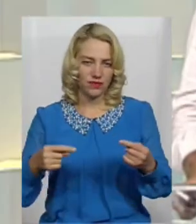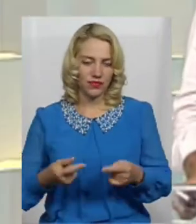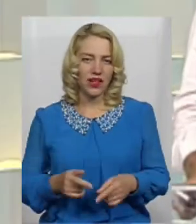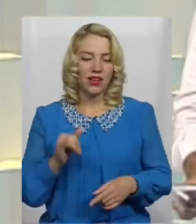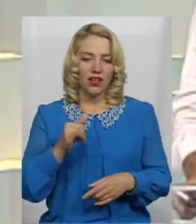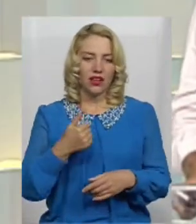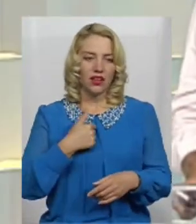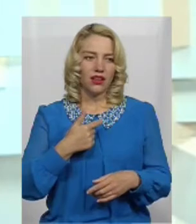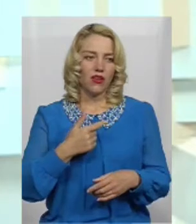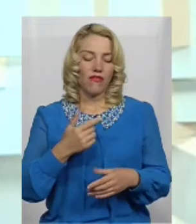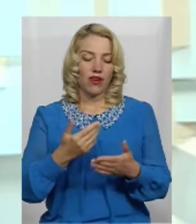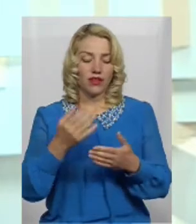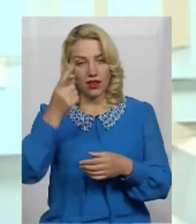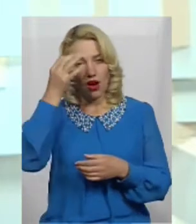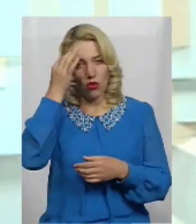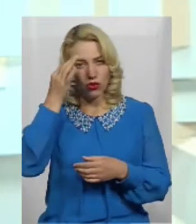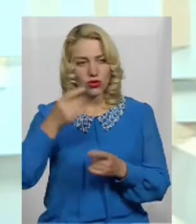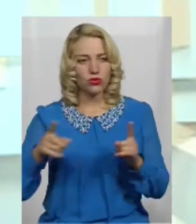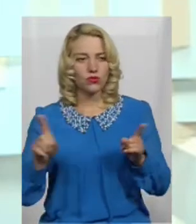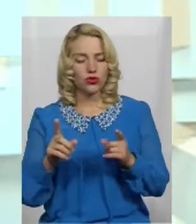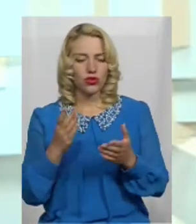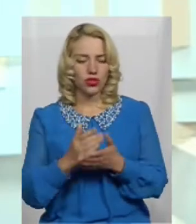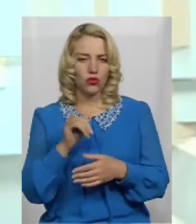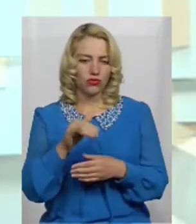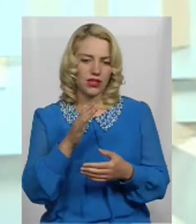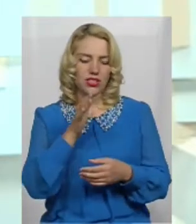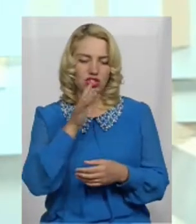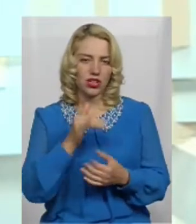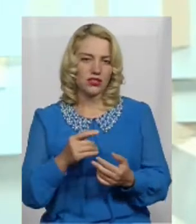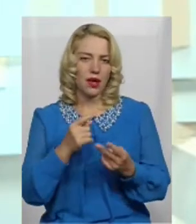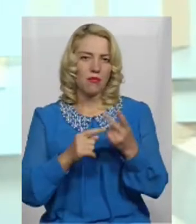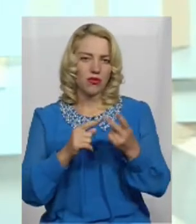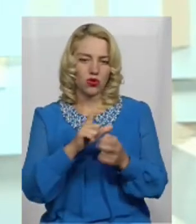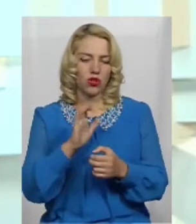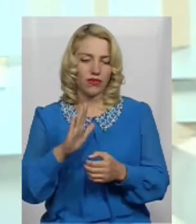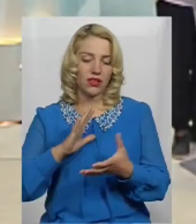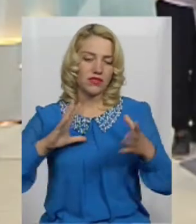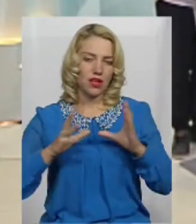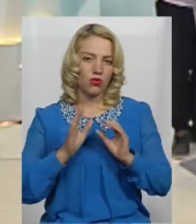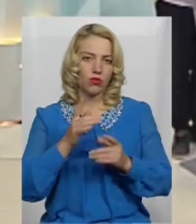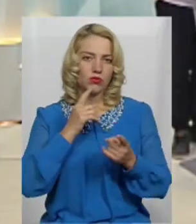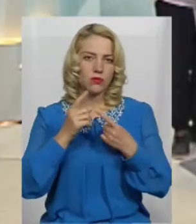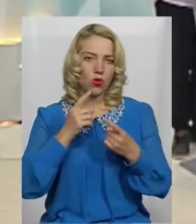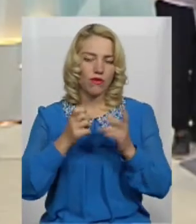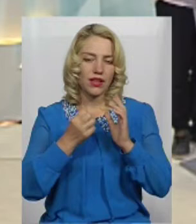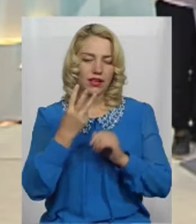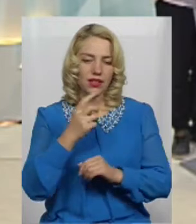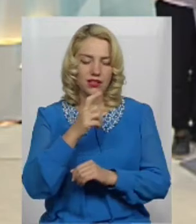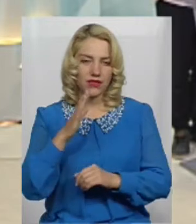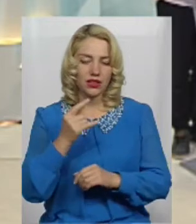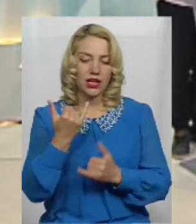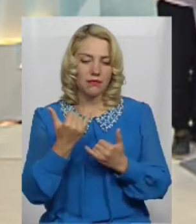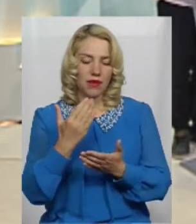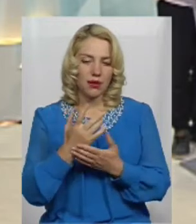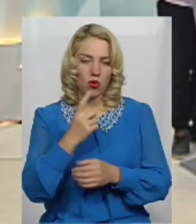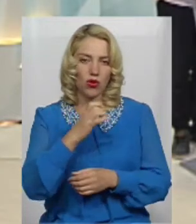від півхвилини до півтори хвилини у вас буде для відповідей на питання. Загалом для нашого спілкування 13 хвилин відводиться, а зараз маєте хвилину